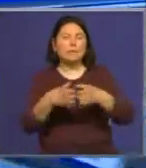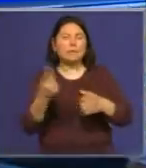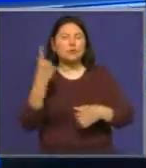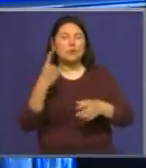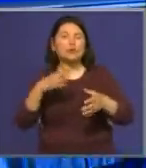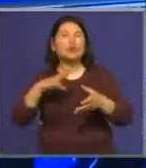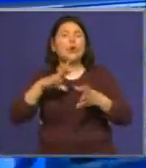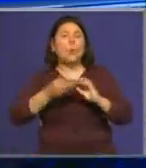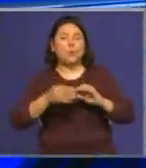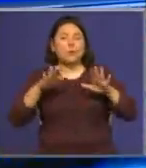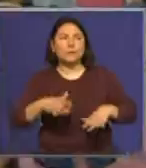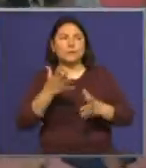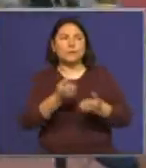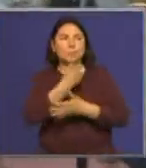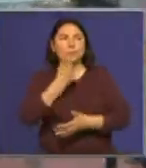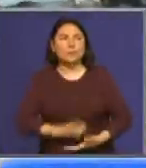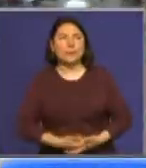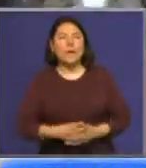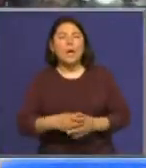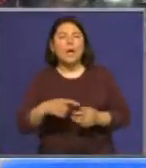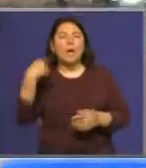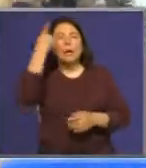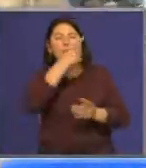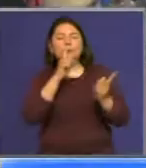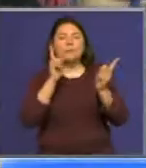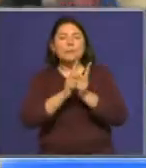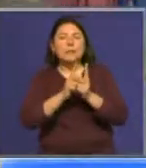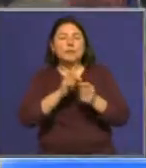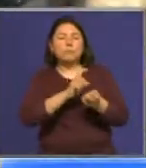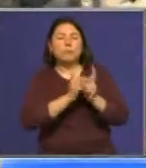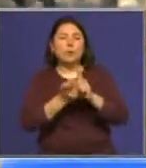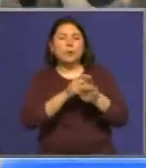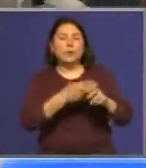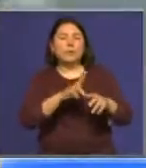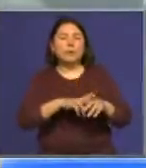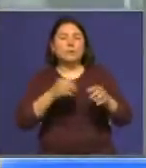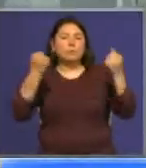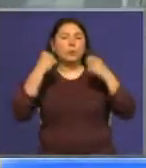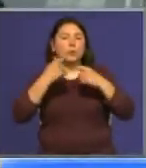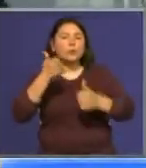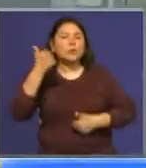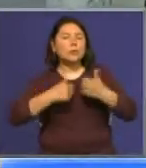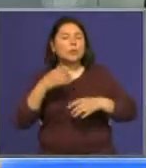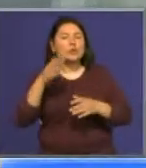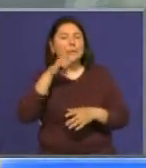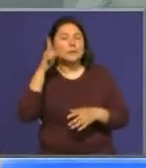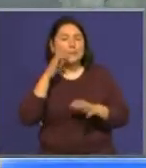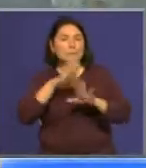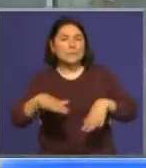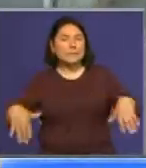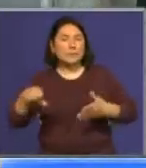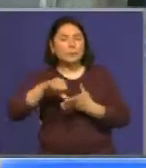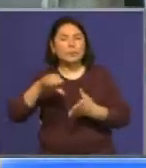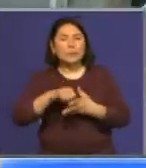орынға ие болды. Жекпе-жек ұлттық спорт мәртебесіне ие. Соңғы жылдарда бұл спорт түріне балалар мен жастар арасында қызығушылық арта